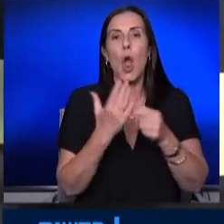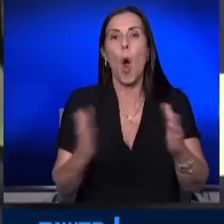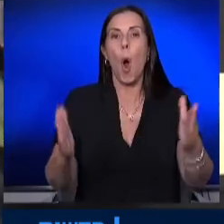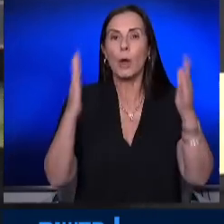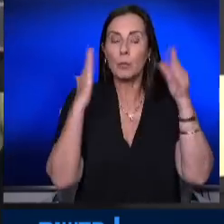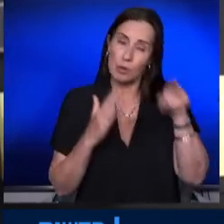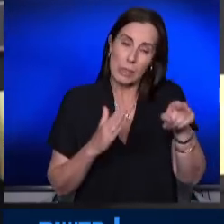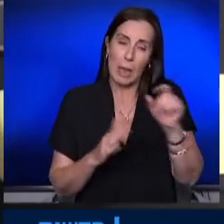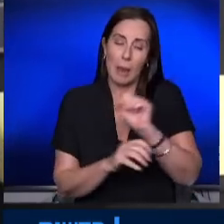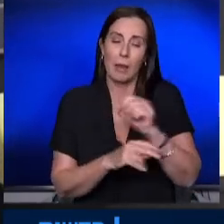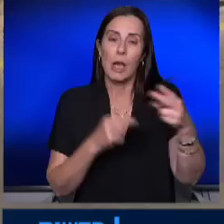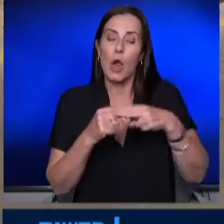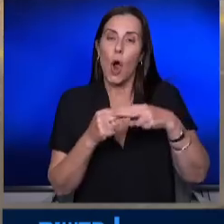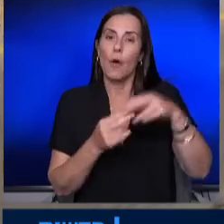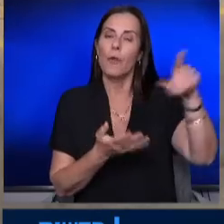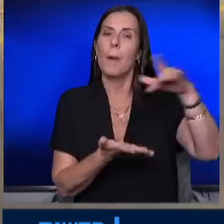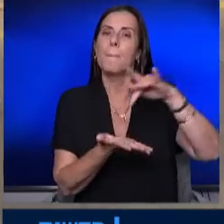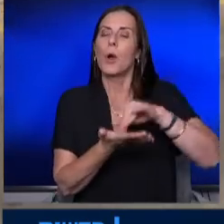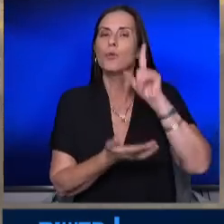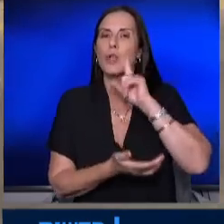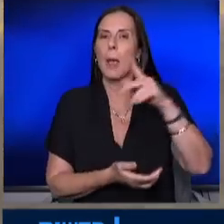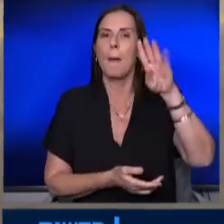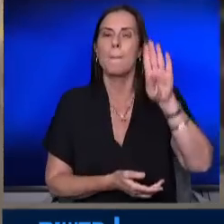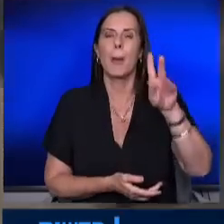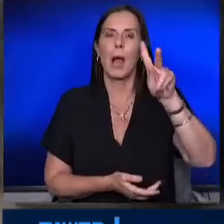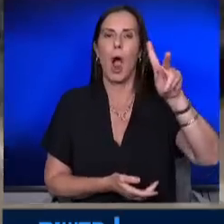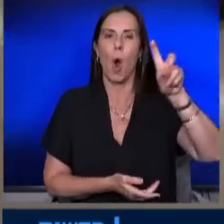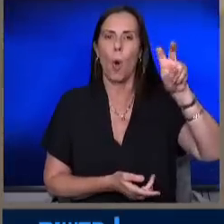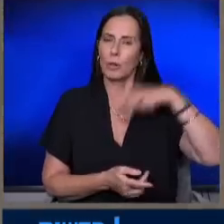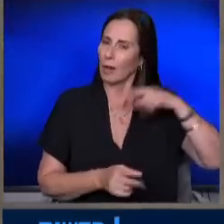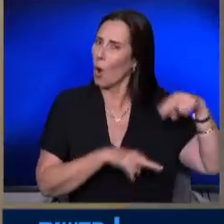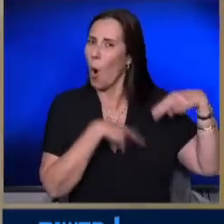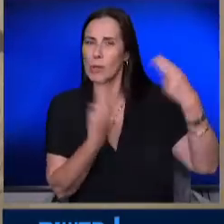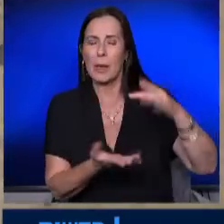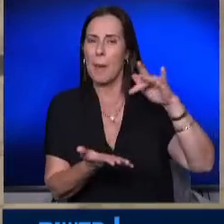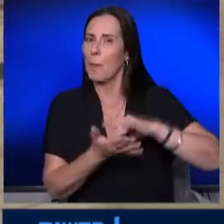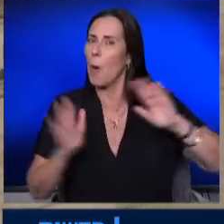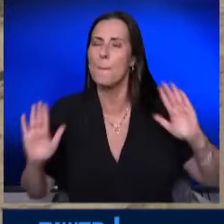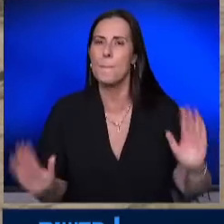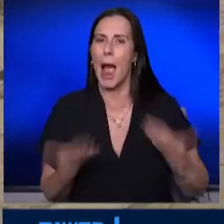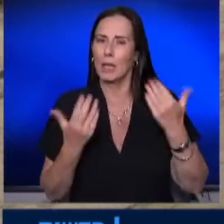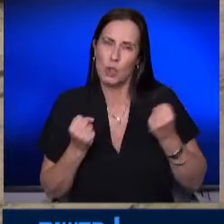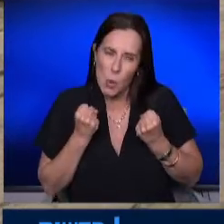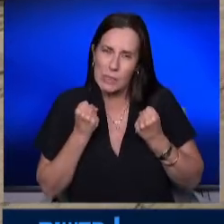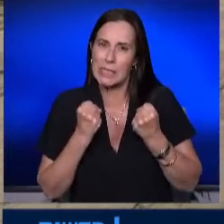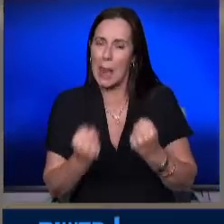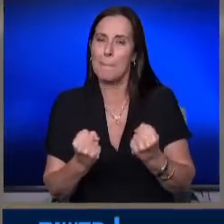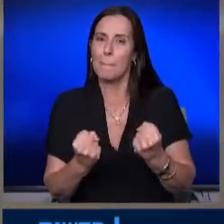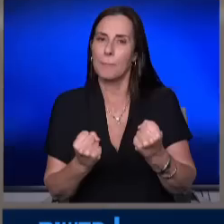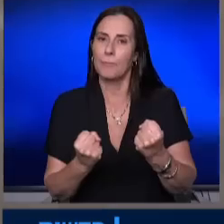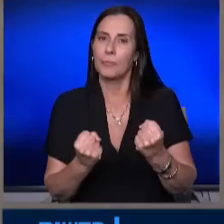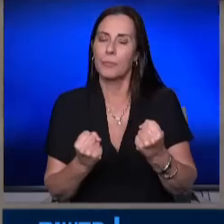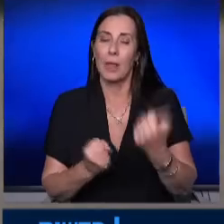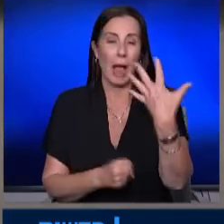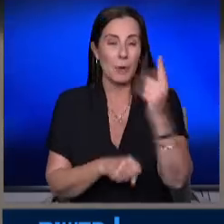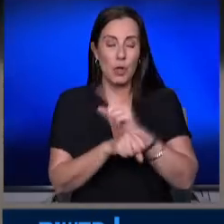הנראה, סמוך ליישוב בקעות. אנחנו מבצעים פניית פרסה, חוזרים חזרה למקום האירוע, נוסעים לכיוון, ו5